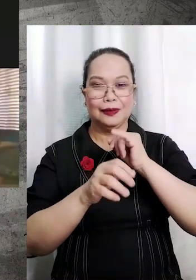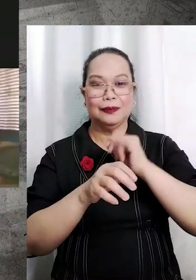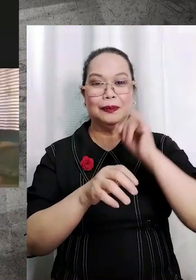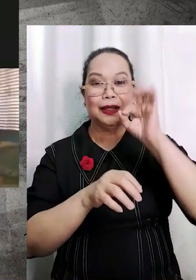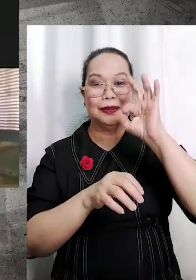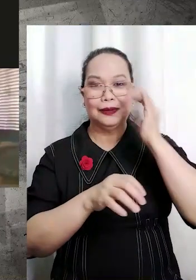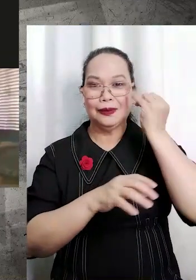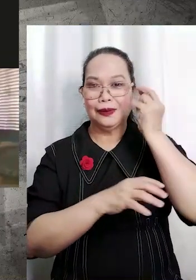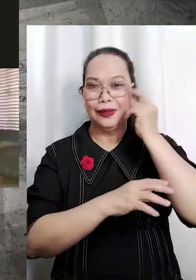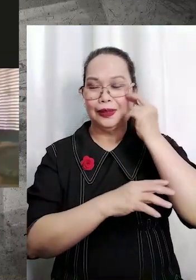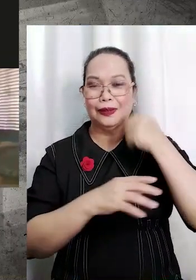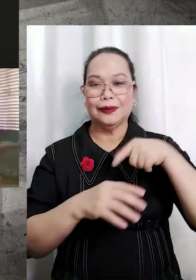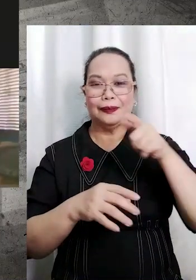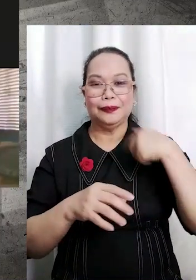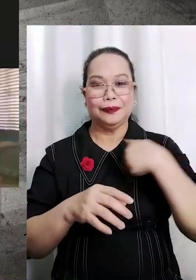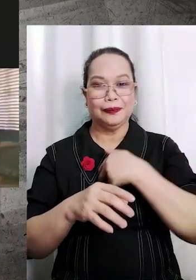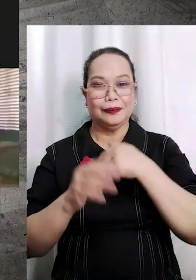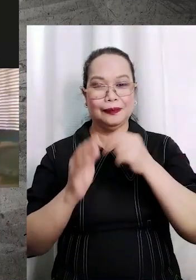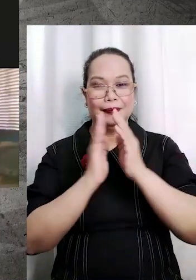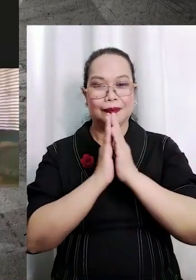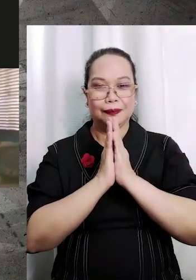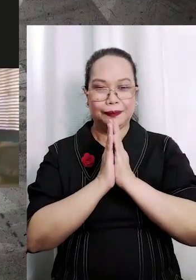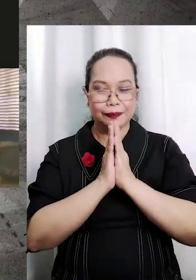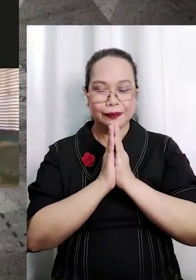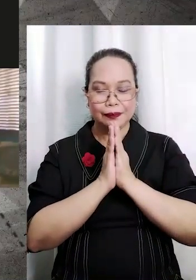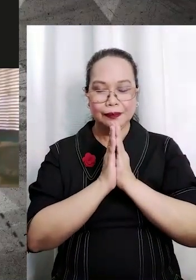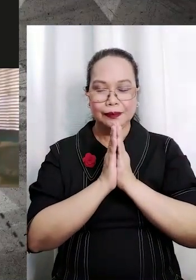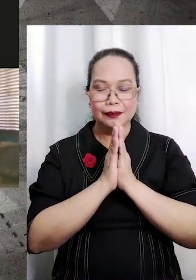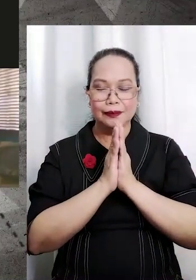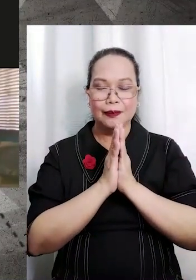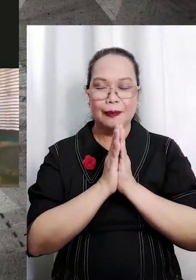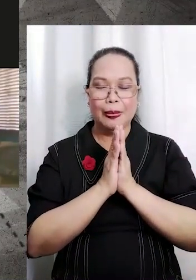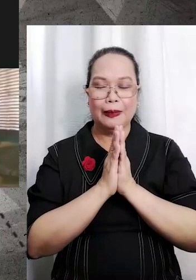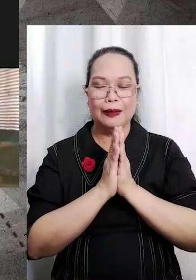Pastor Atienza. Manalangin po tayo.